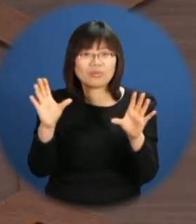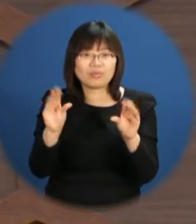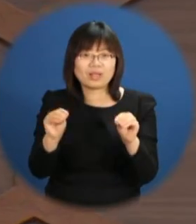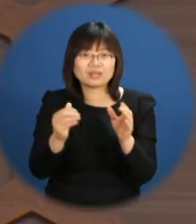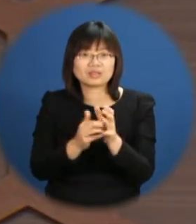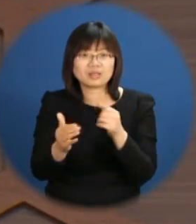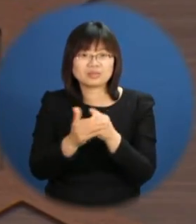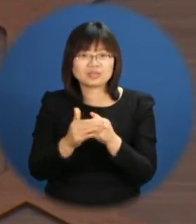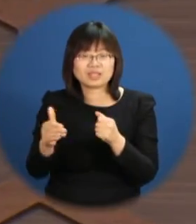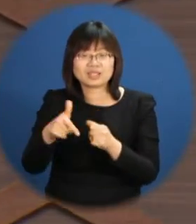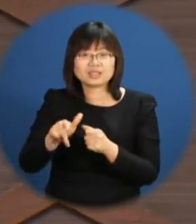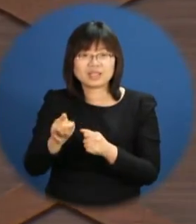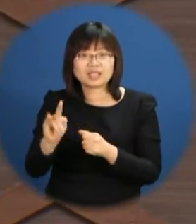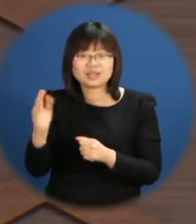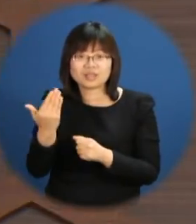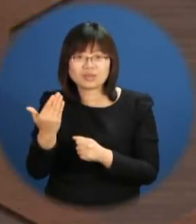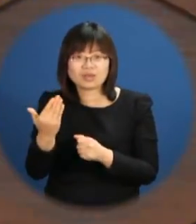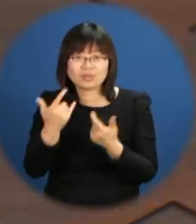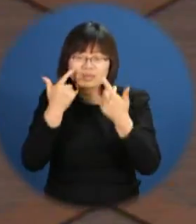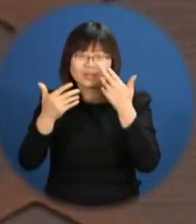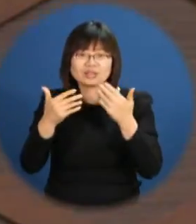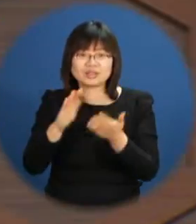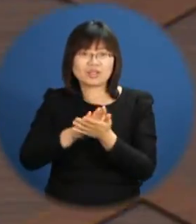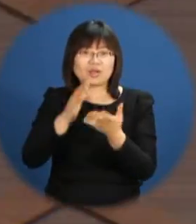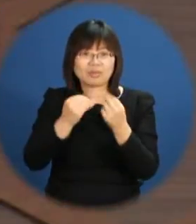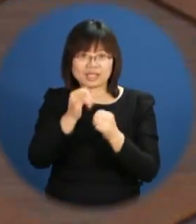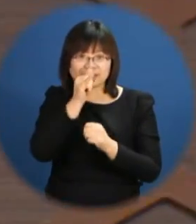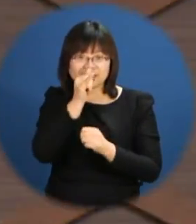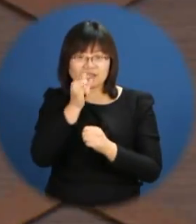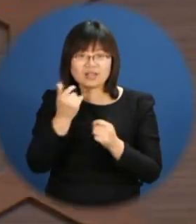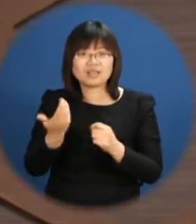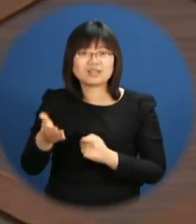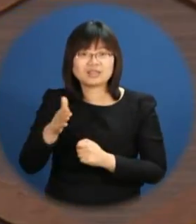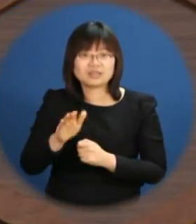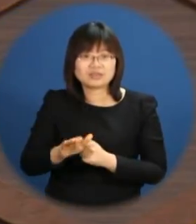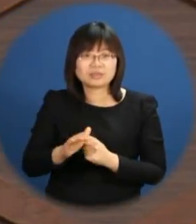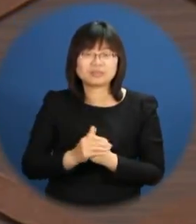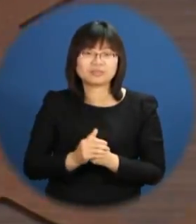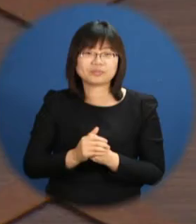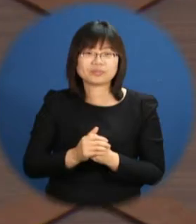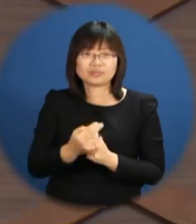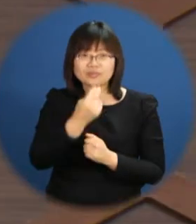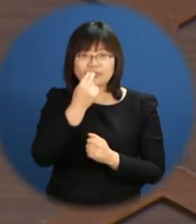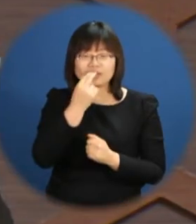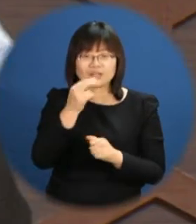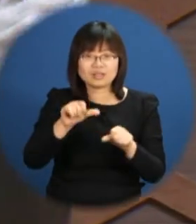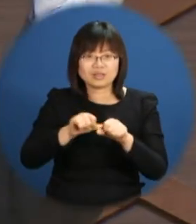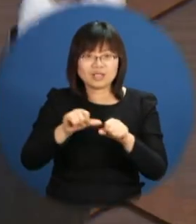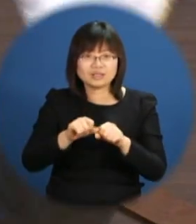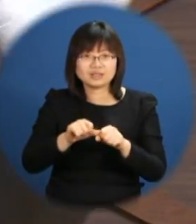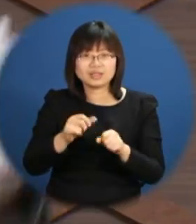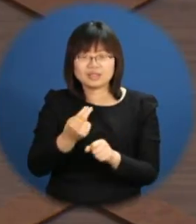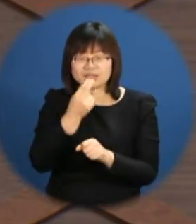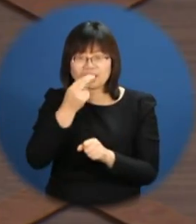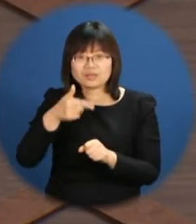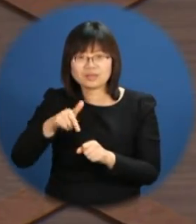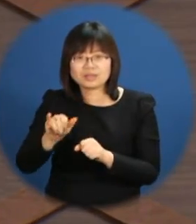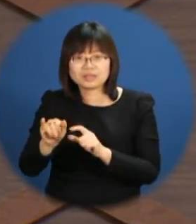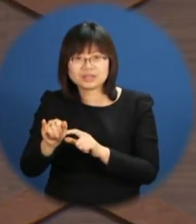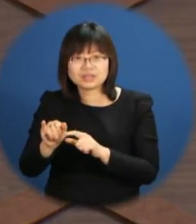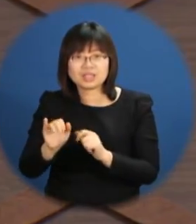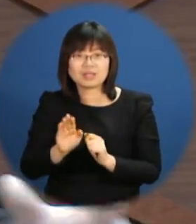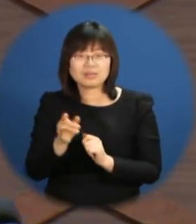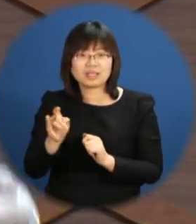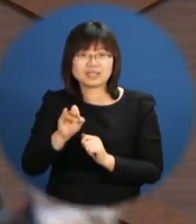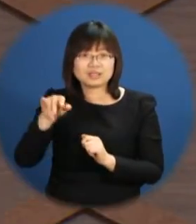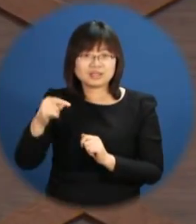보니까 기체는 분명히 어를 많이 갖고 있을 거란 말이에요 그래서 라 바지에는 산소 가스 는 산 속 깊 베이스